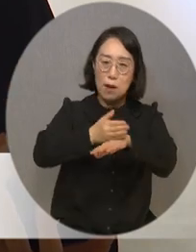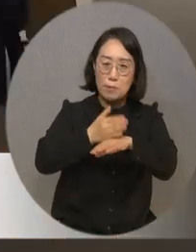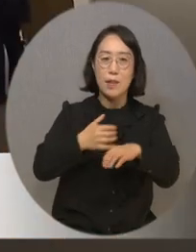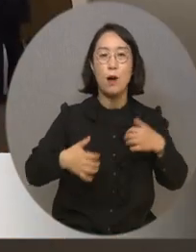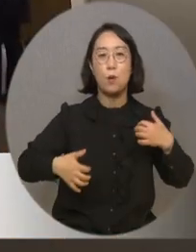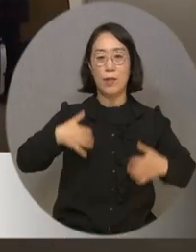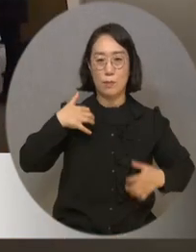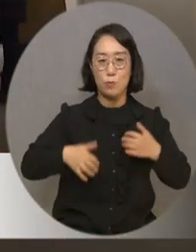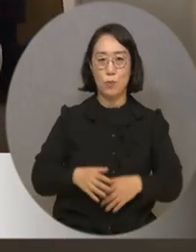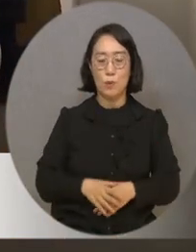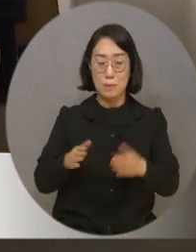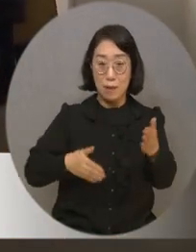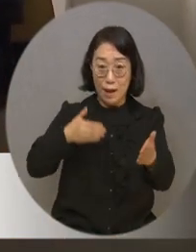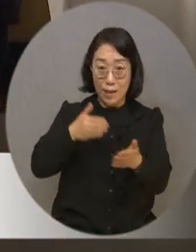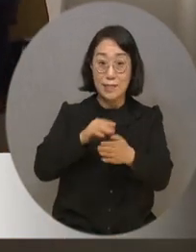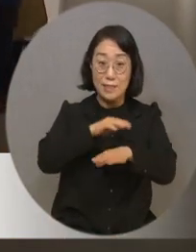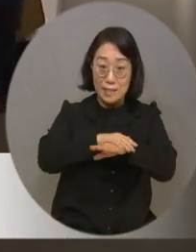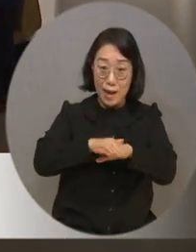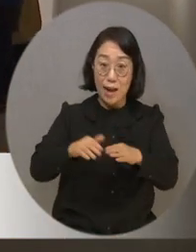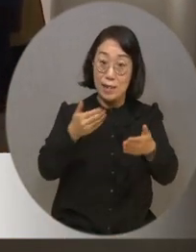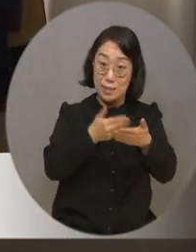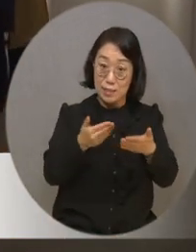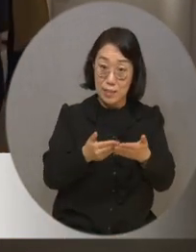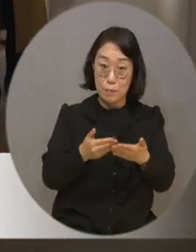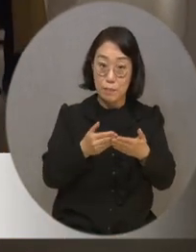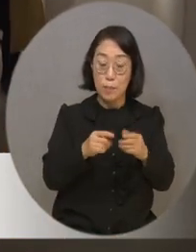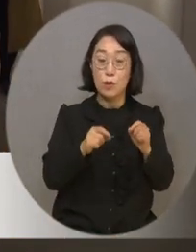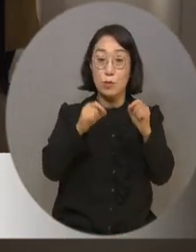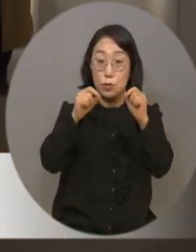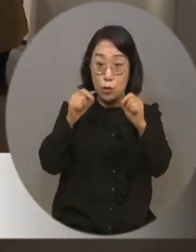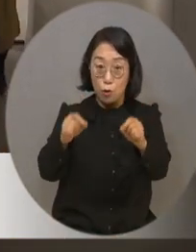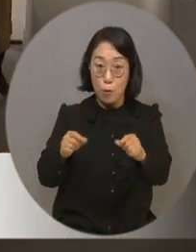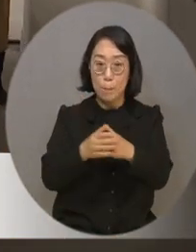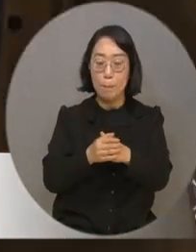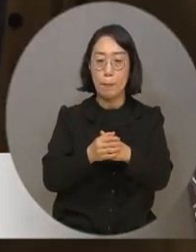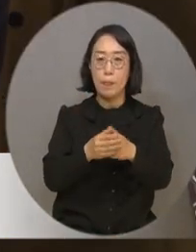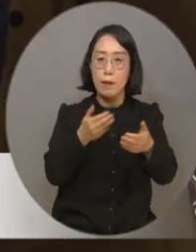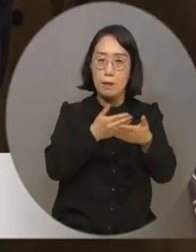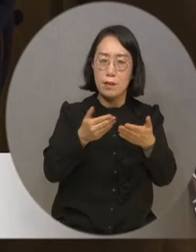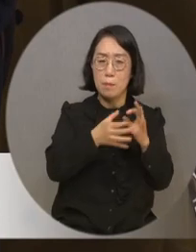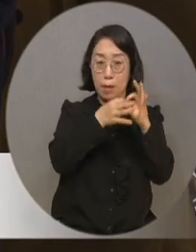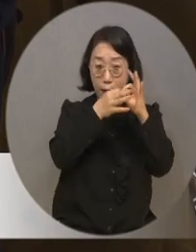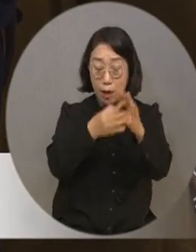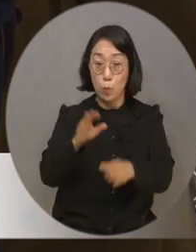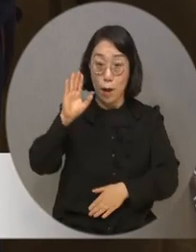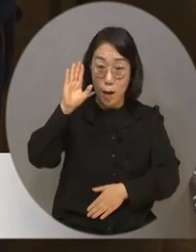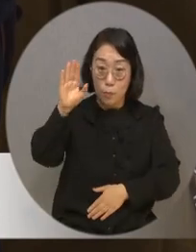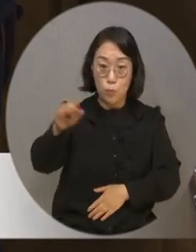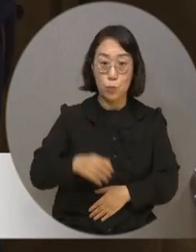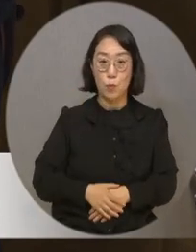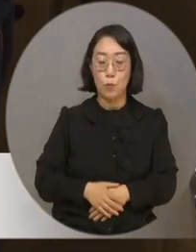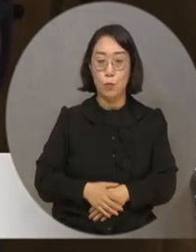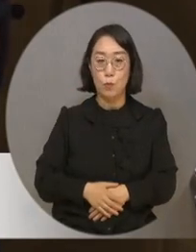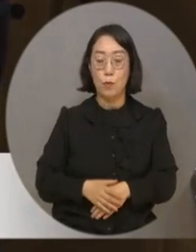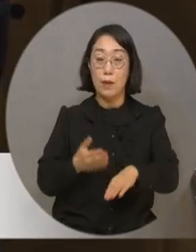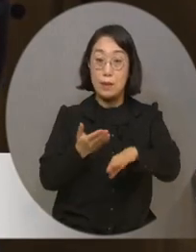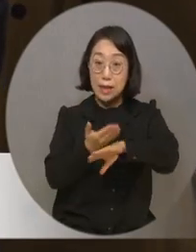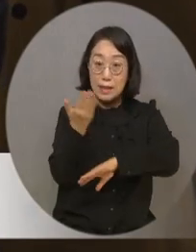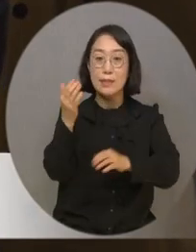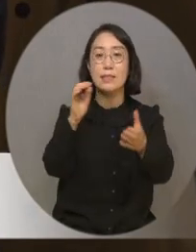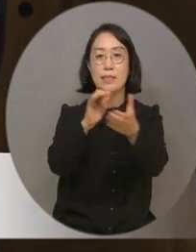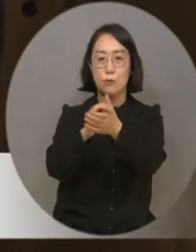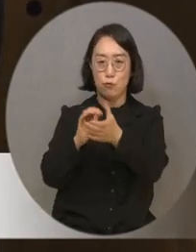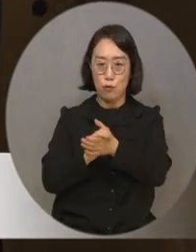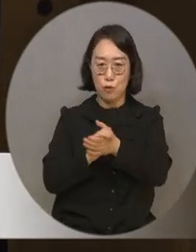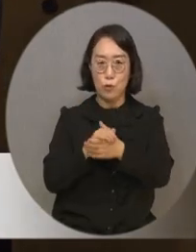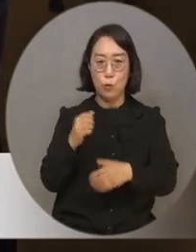기쁘고 지금까지 잘해왔고 또 은수 작가 활동하면서 또 다른 친구들,